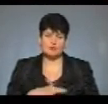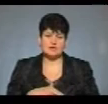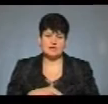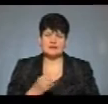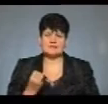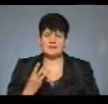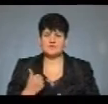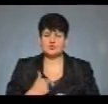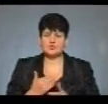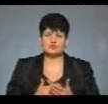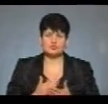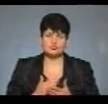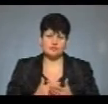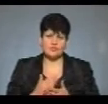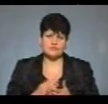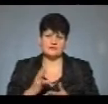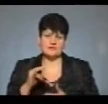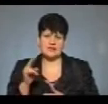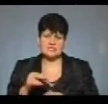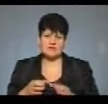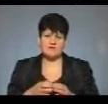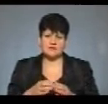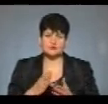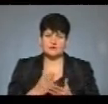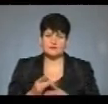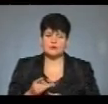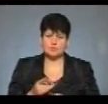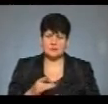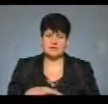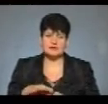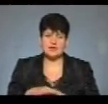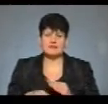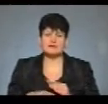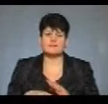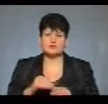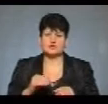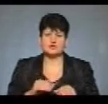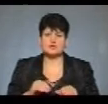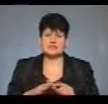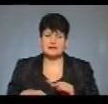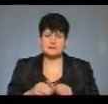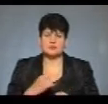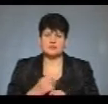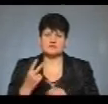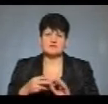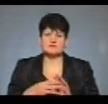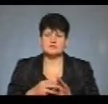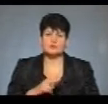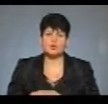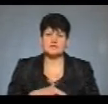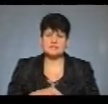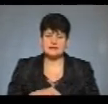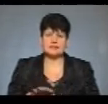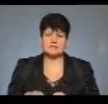військових службовців батальйону Нацгвардії, що дислокується в Тернополі. На територіальних виборчих дільницях працювали 28 поліцейських,